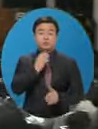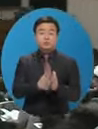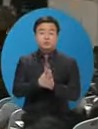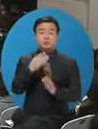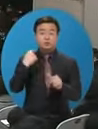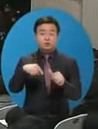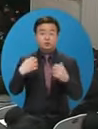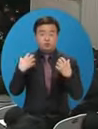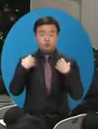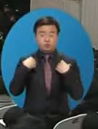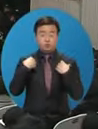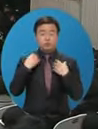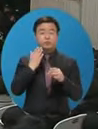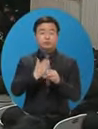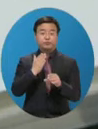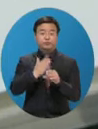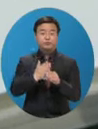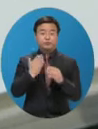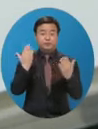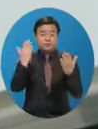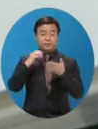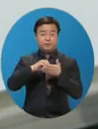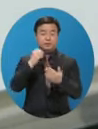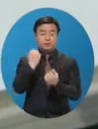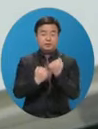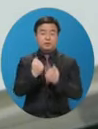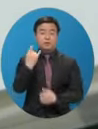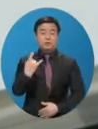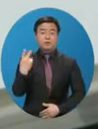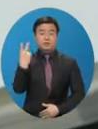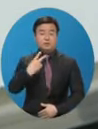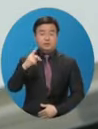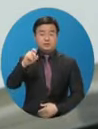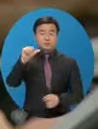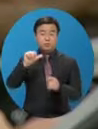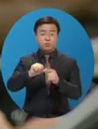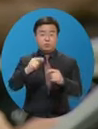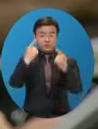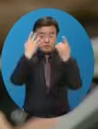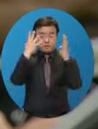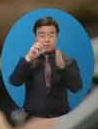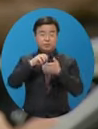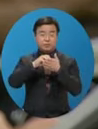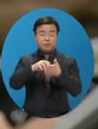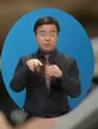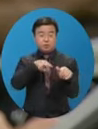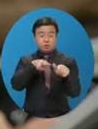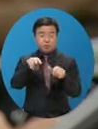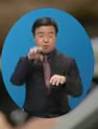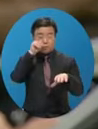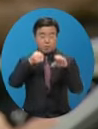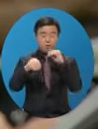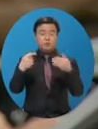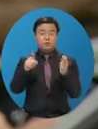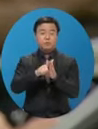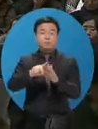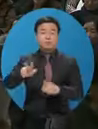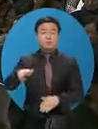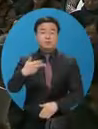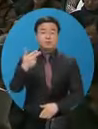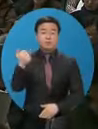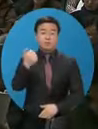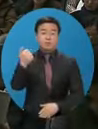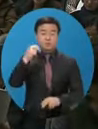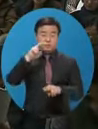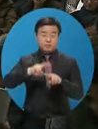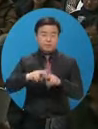서울시교육청이 주최한 진학설명회. 2015학년도 대학 입시 정보를 얻으려는 학부모들로 750석 규모 강당이